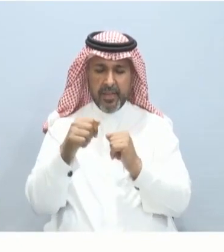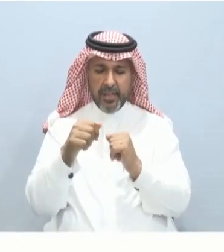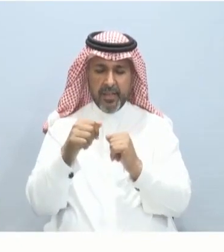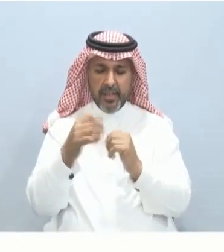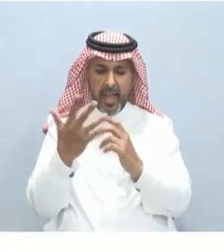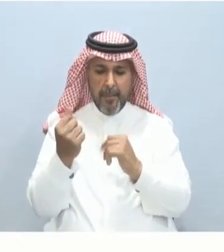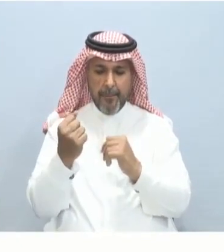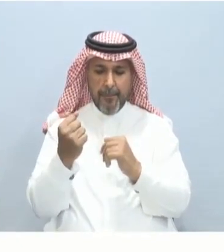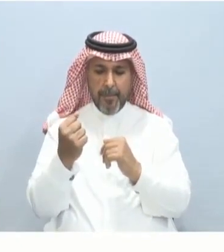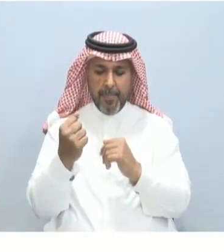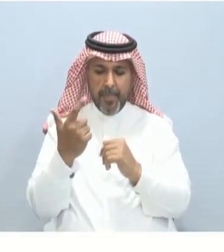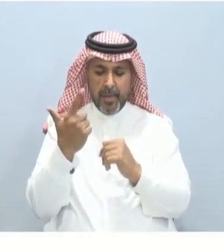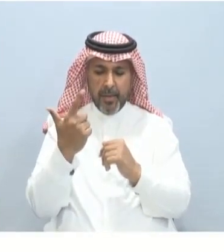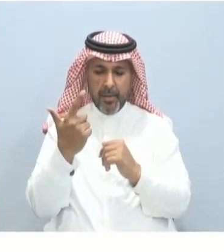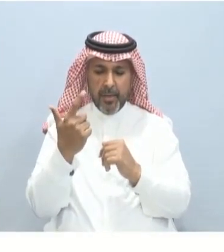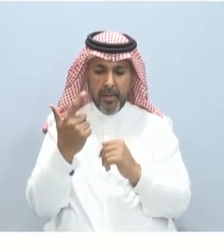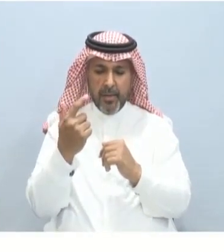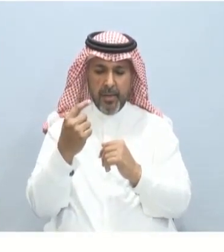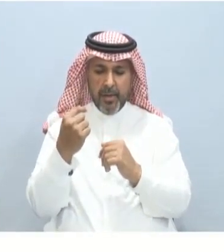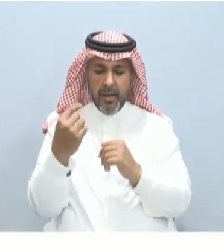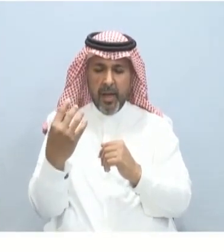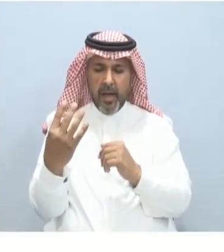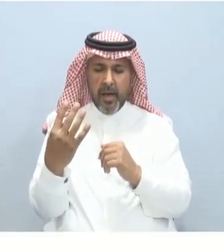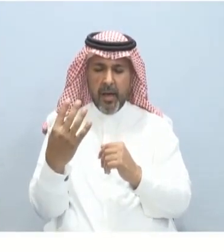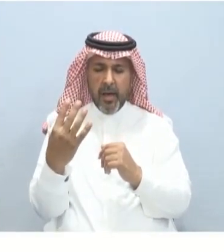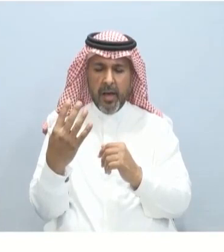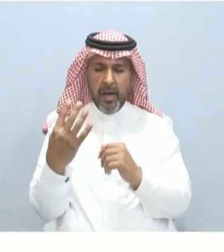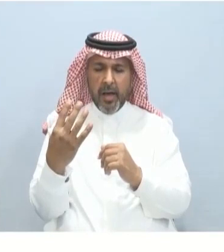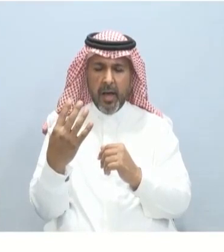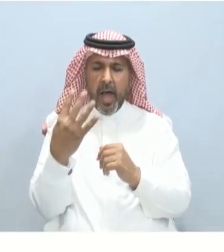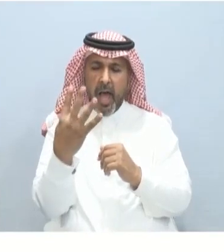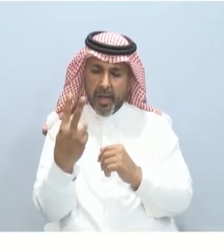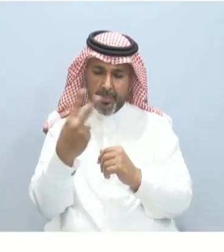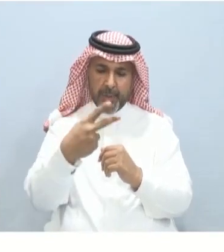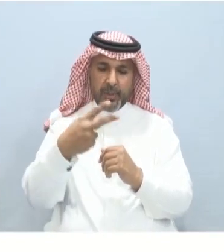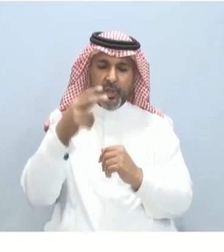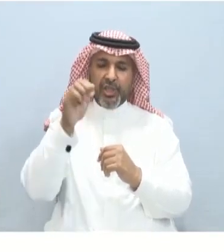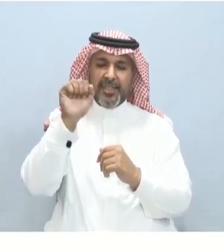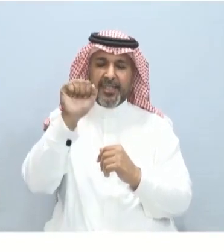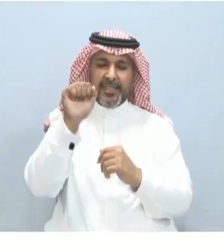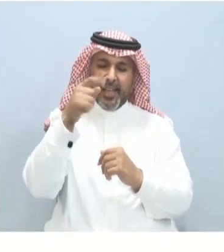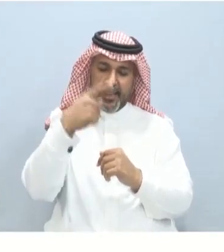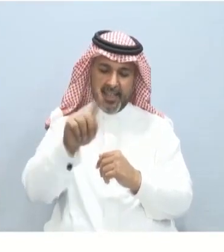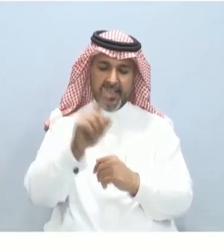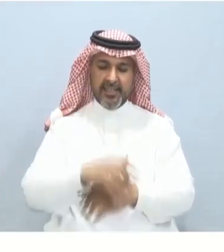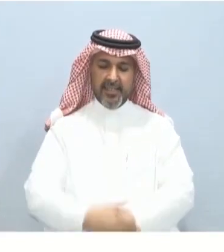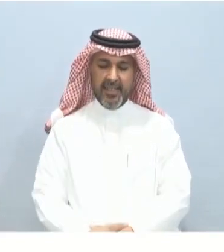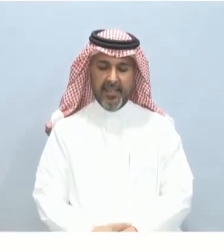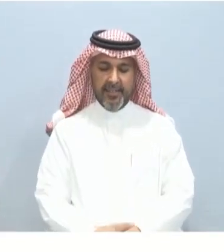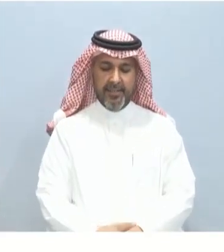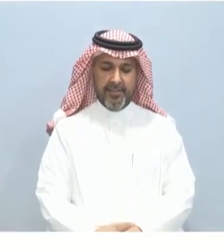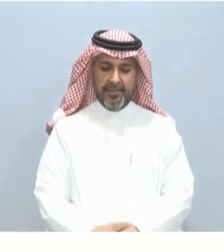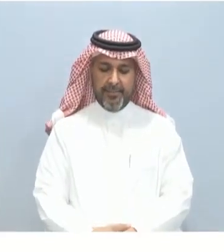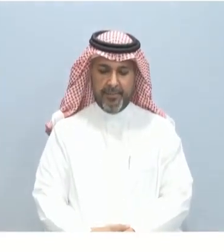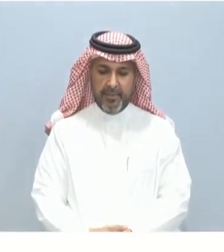نلاحظ ان الناتج عباره عن فعلا 24 صاد اذا هو يمثل مربع كامل بعد ان